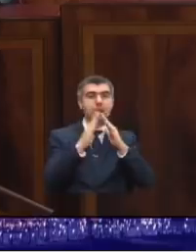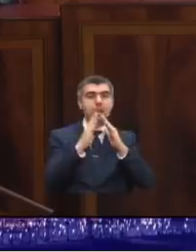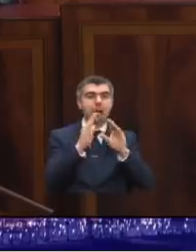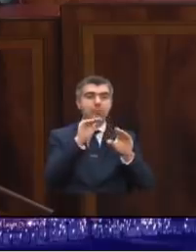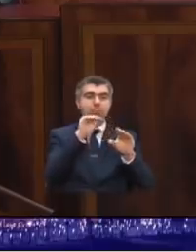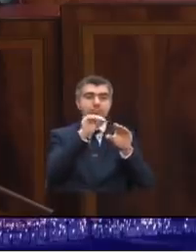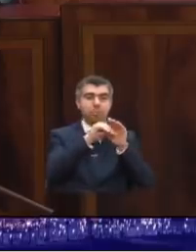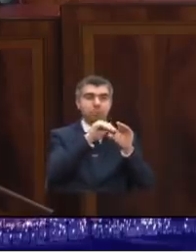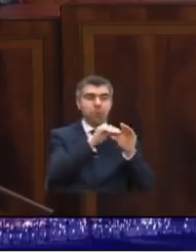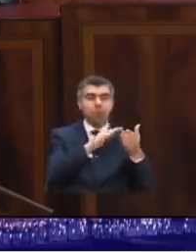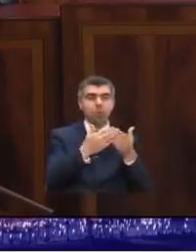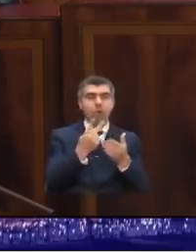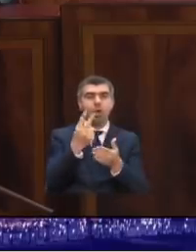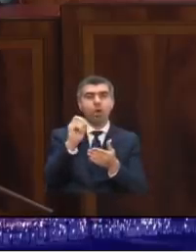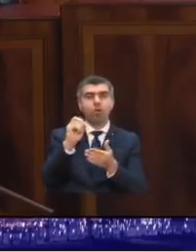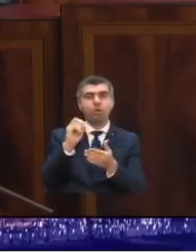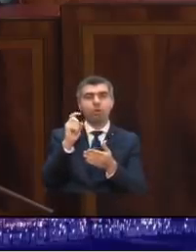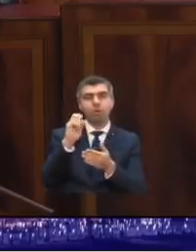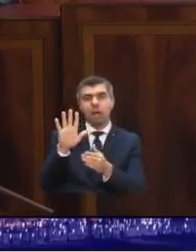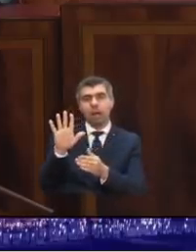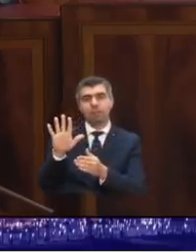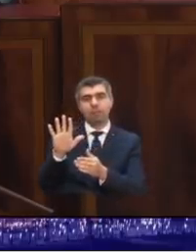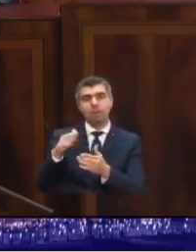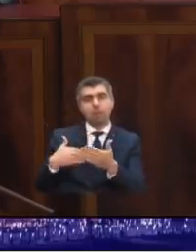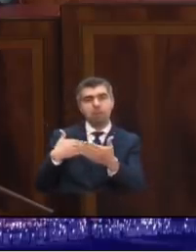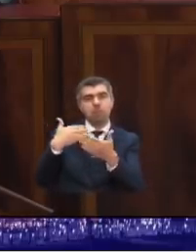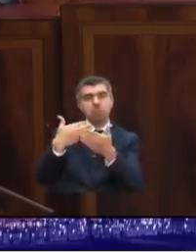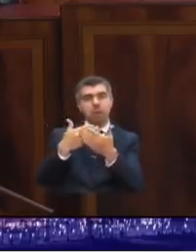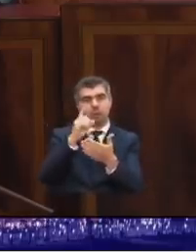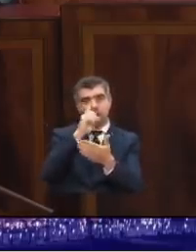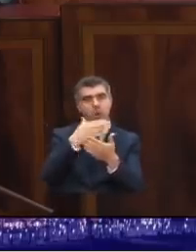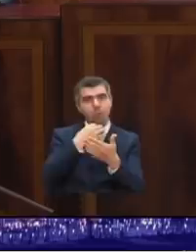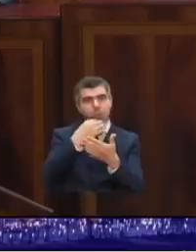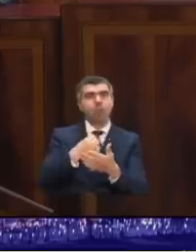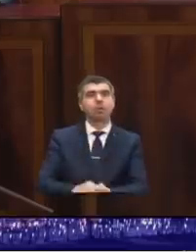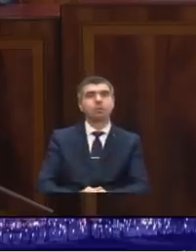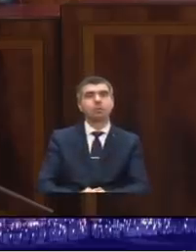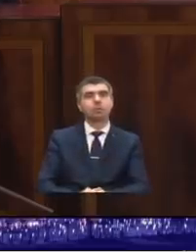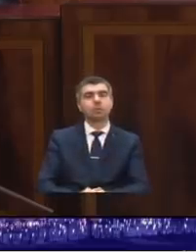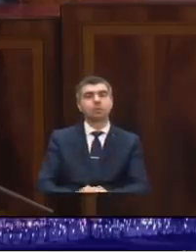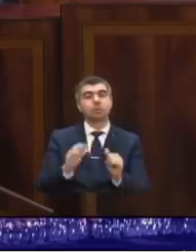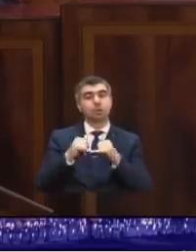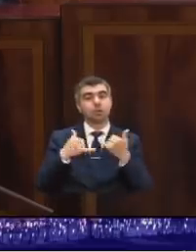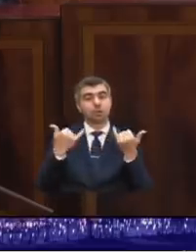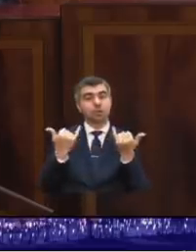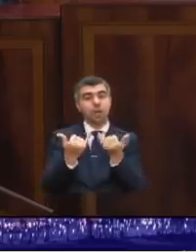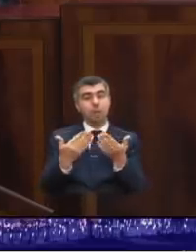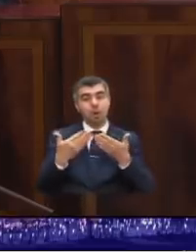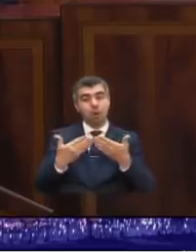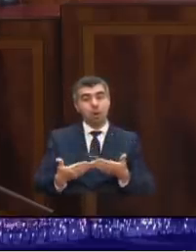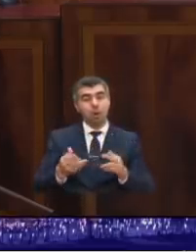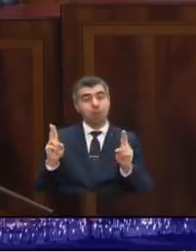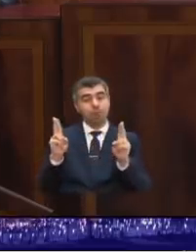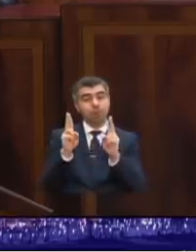العادي ديال العام الجاي، ونرجعوا لاصلاح التعليم ما بقاش فيه اللعب، والصحه حتى هي مهمه جدا، علما على التكوين المهني راه داخل في